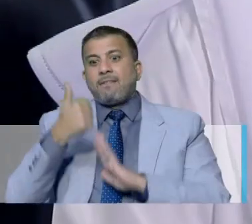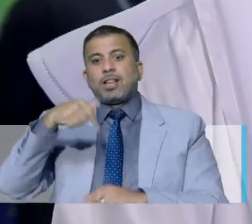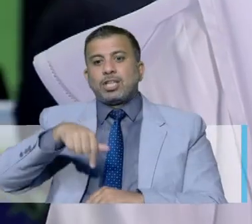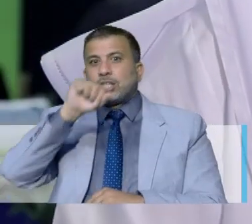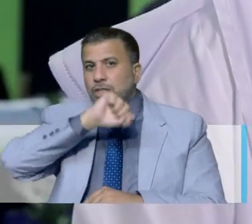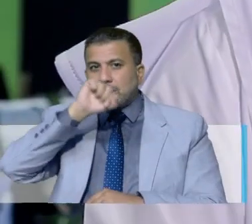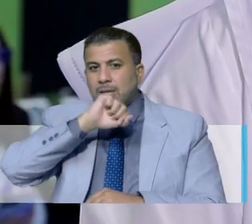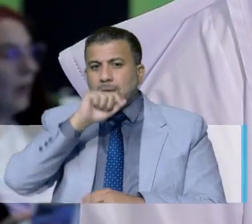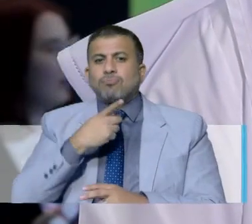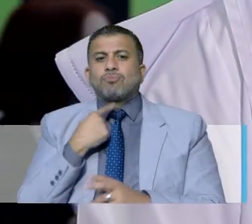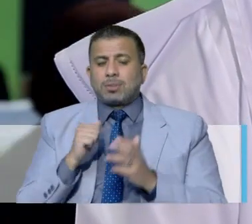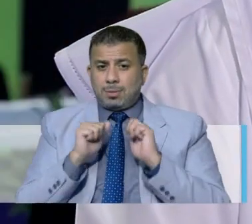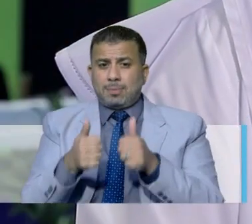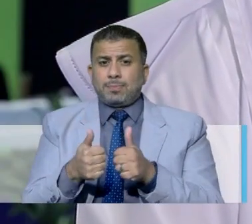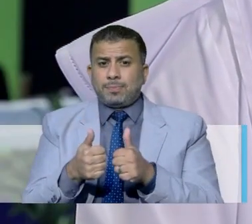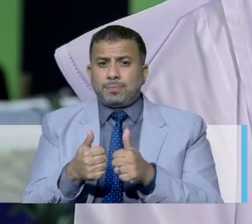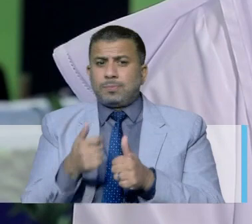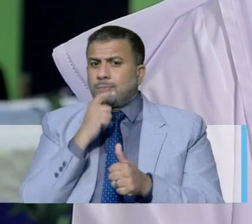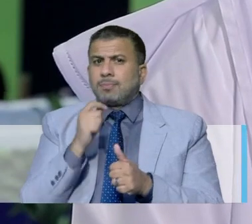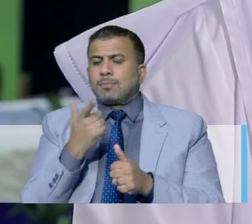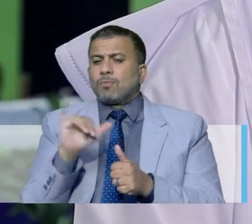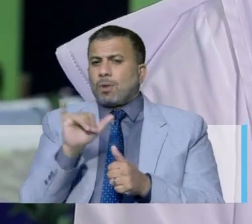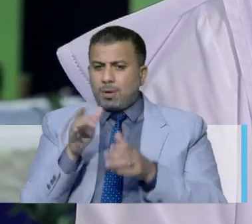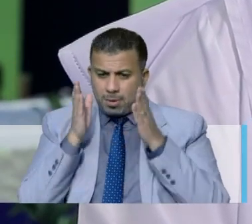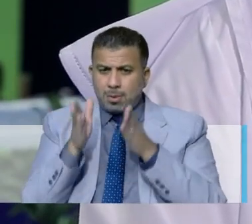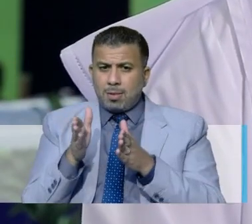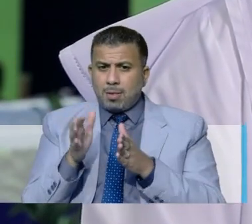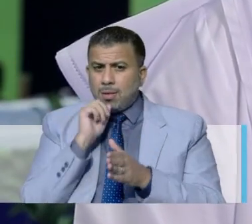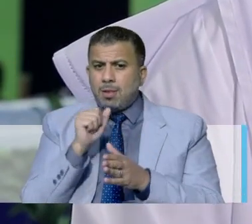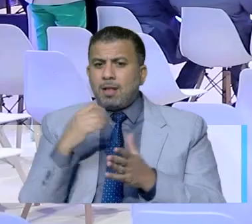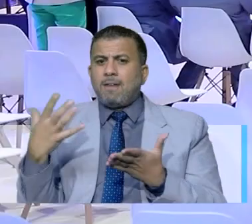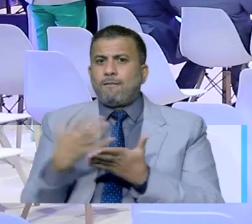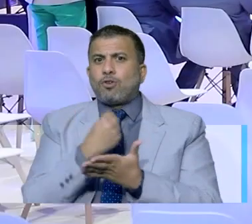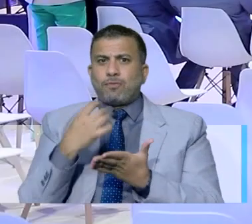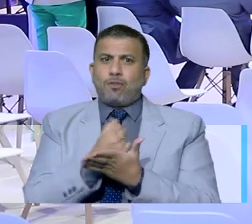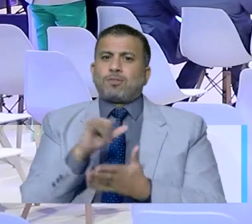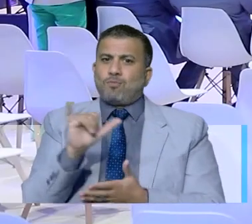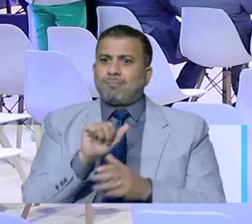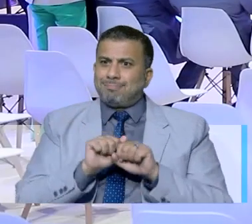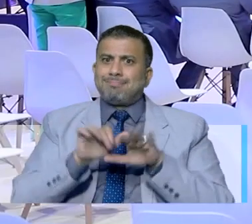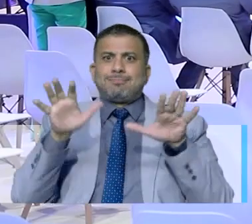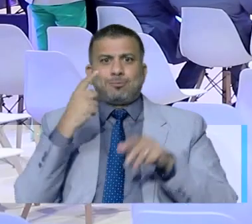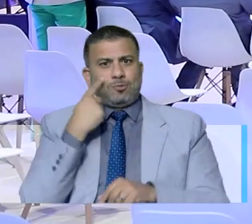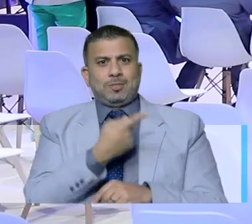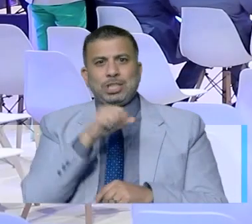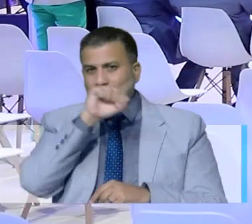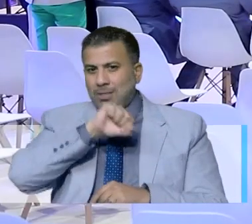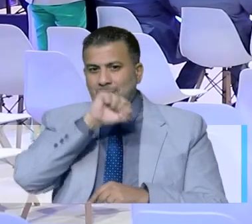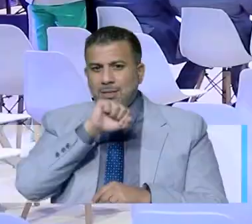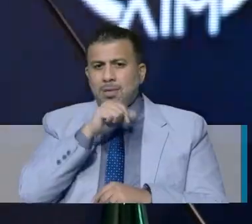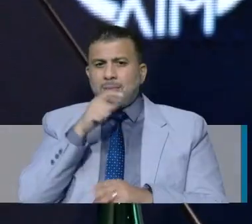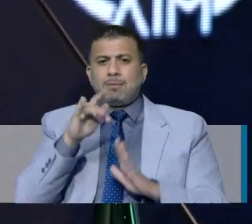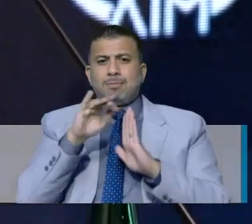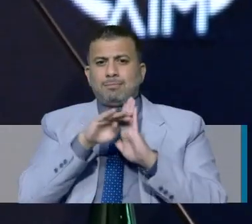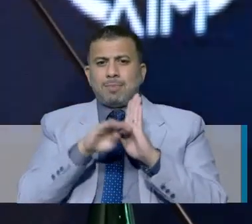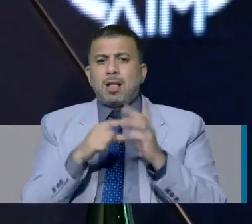في مشاركاتنا هذه للتسليط على الفرص هذه. وتضمن برنامج المشاركة